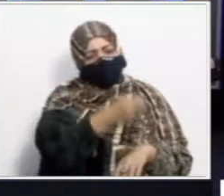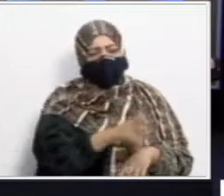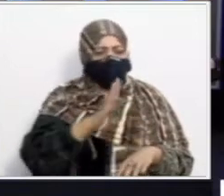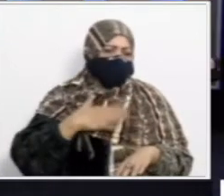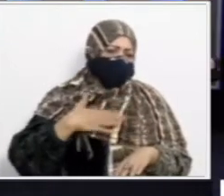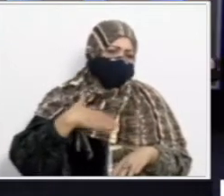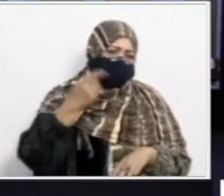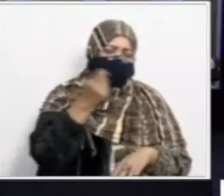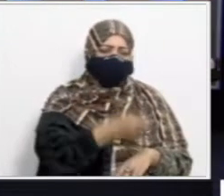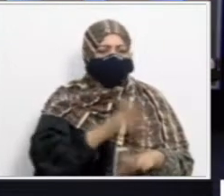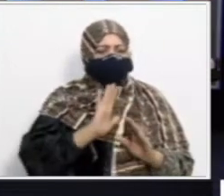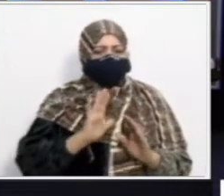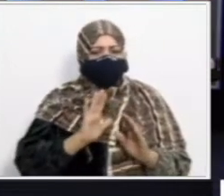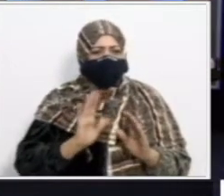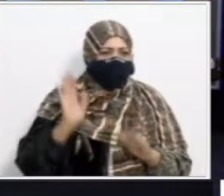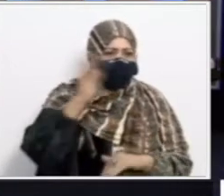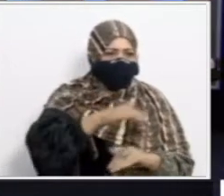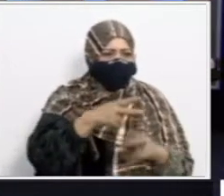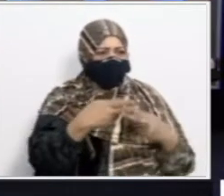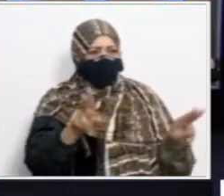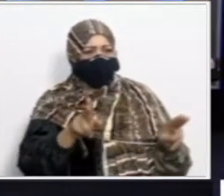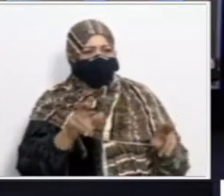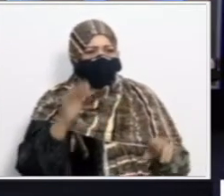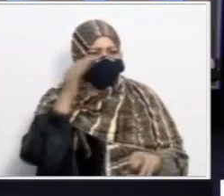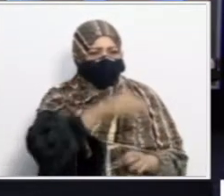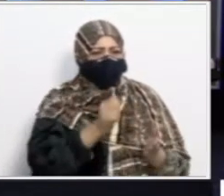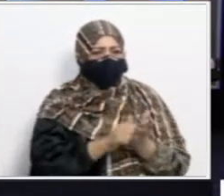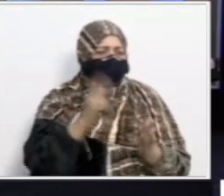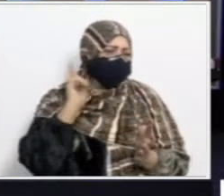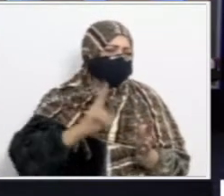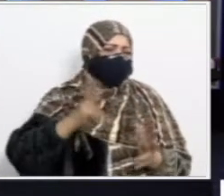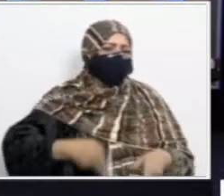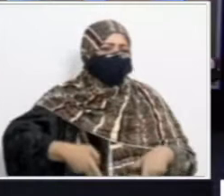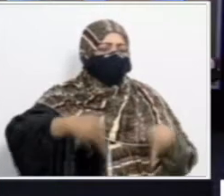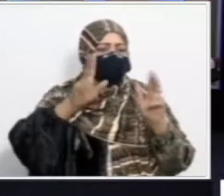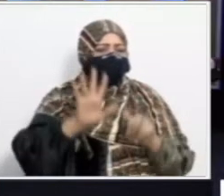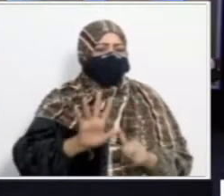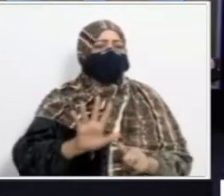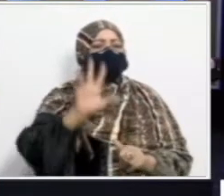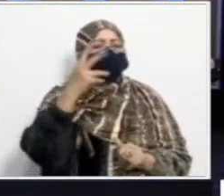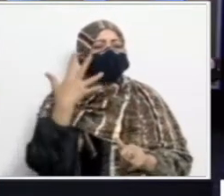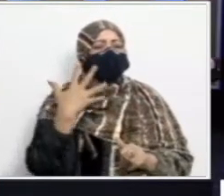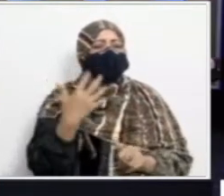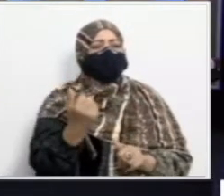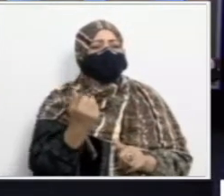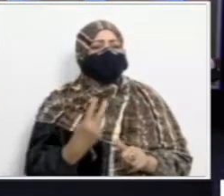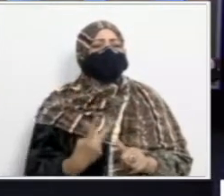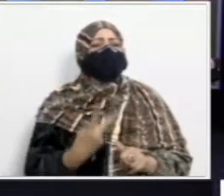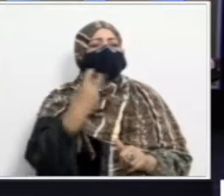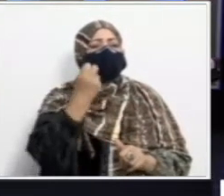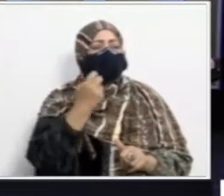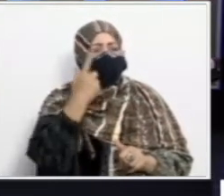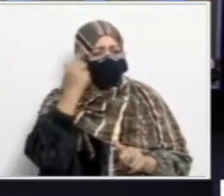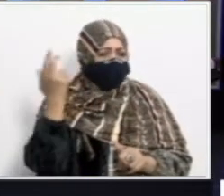شرينا 75,000 في جتني دوة هنا قالوا حرام دق الفروسية، حرام حتى الصلاة